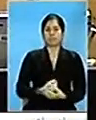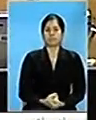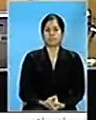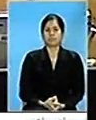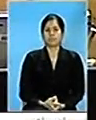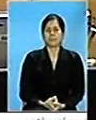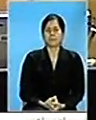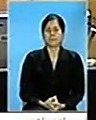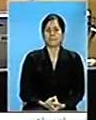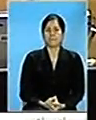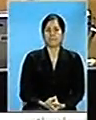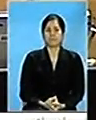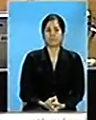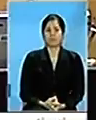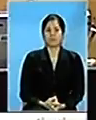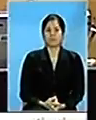ต้องถอนครับ